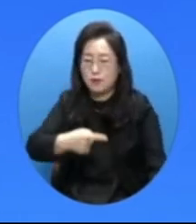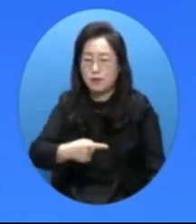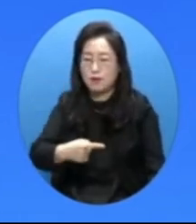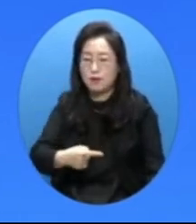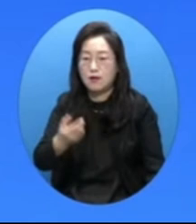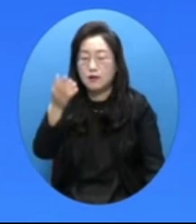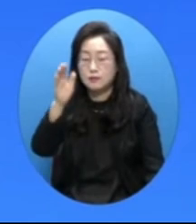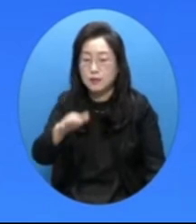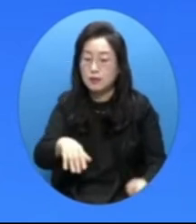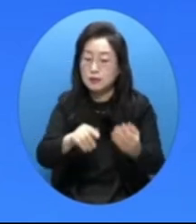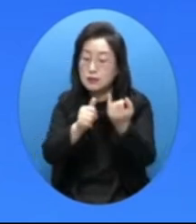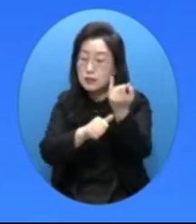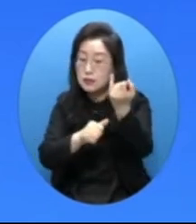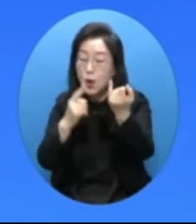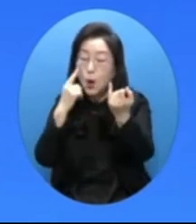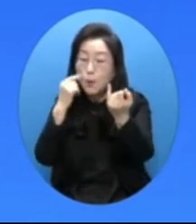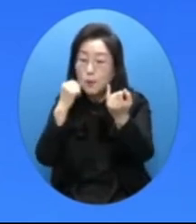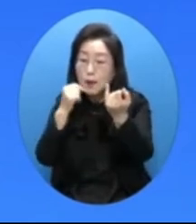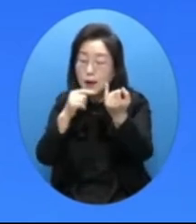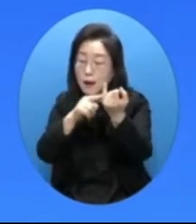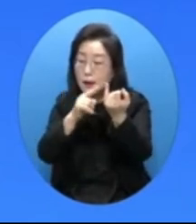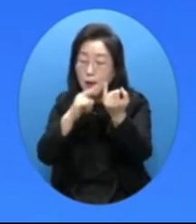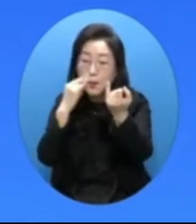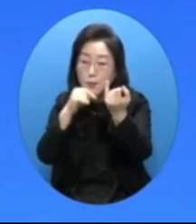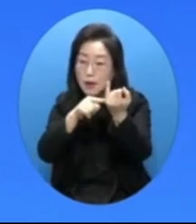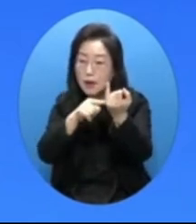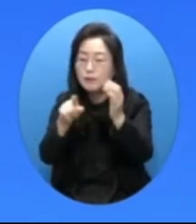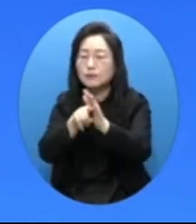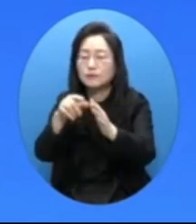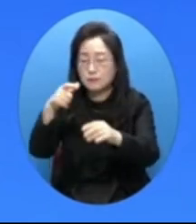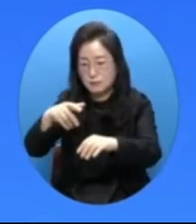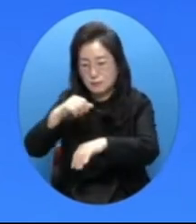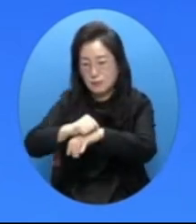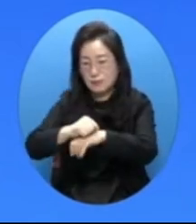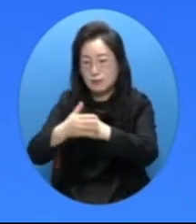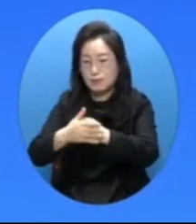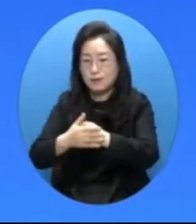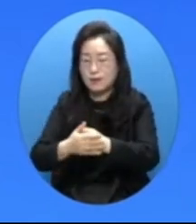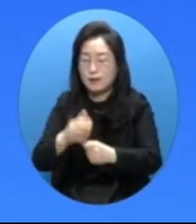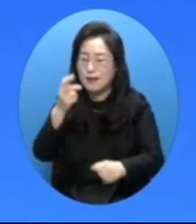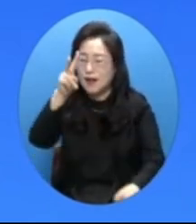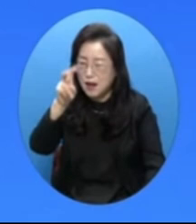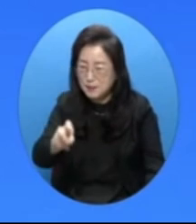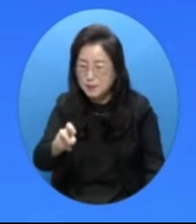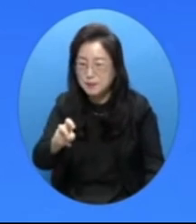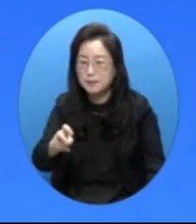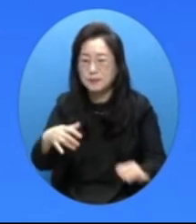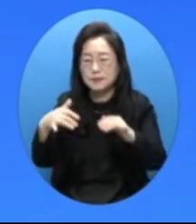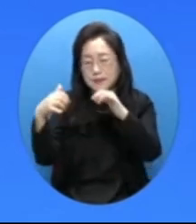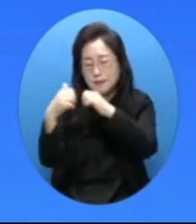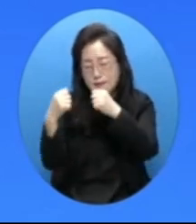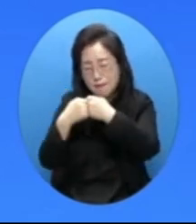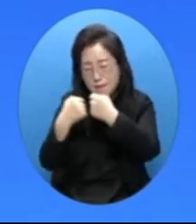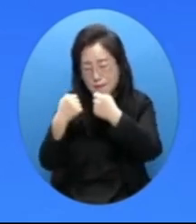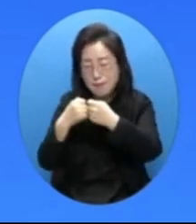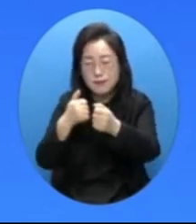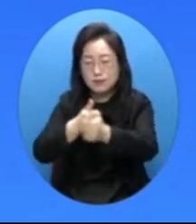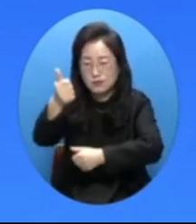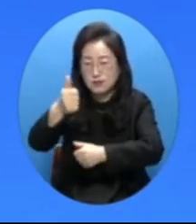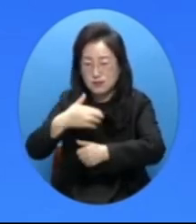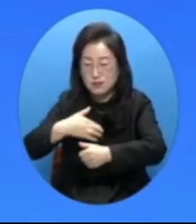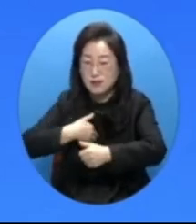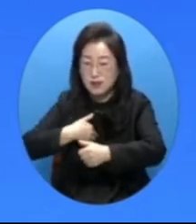어머니였습니다 하나님은 함께 계신데 내가이 암과 싸워 승리하지 않게